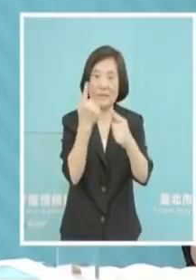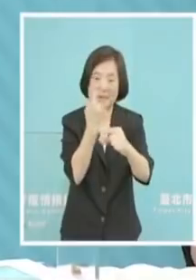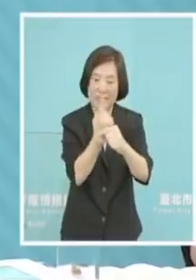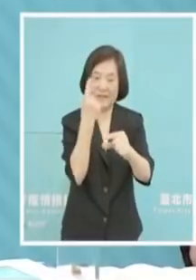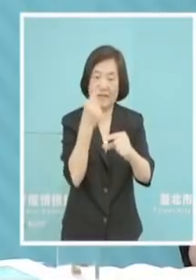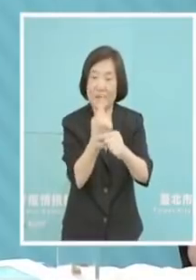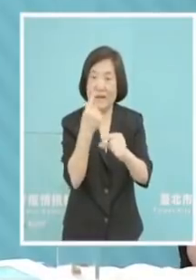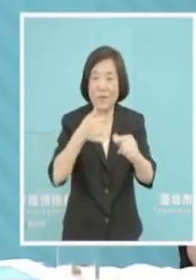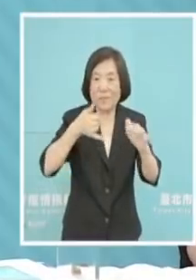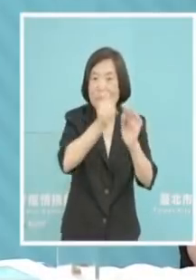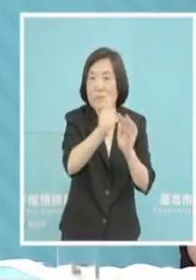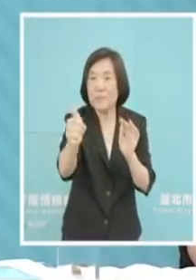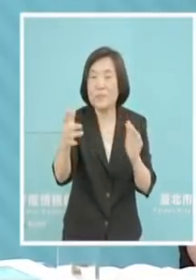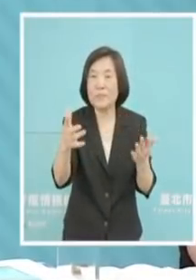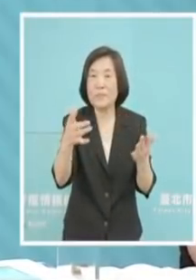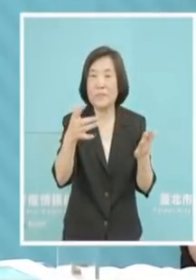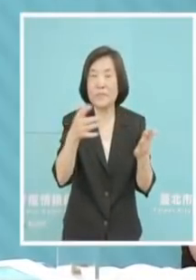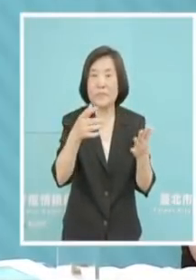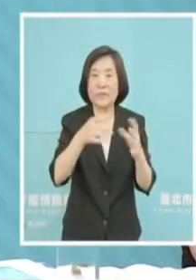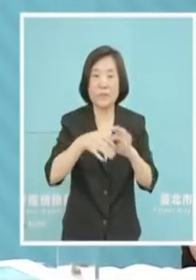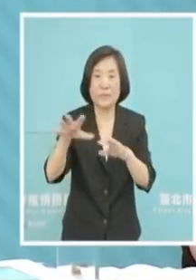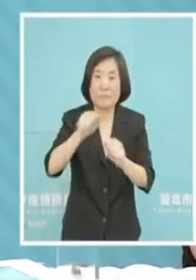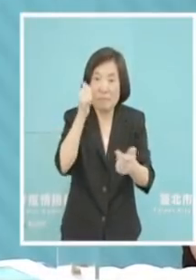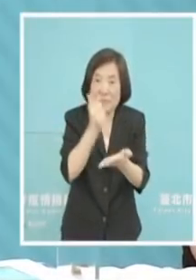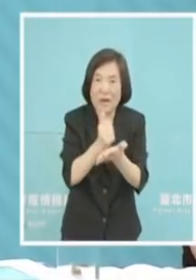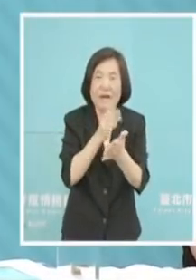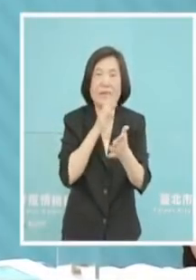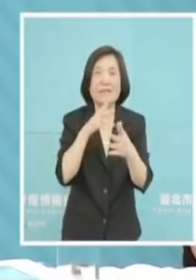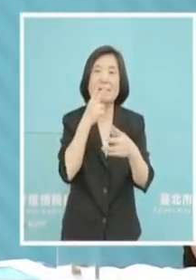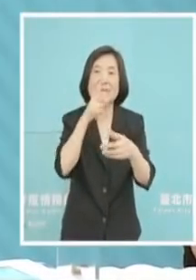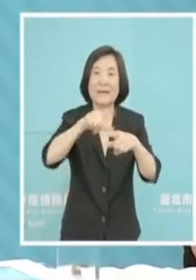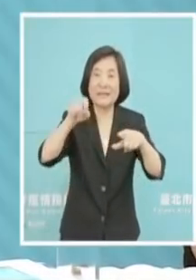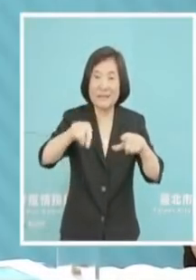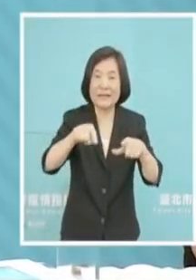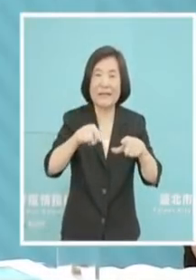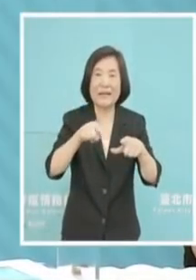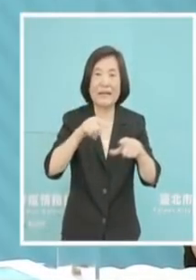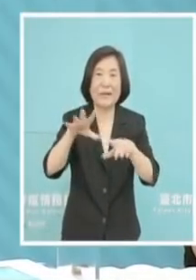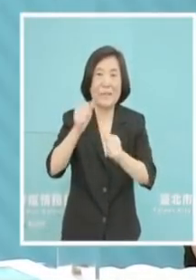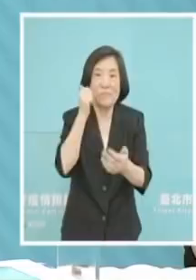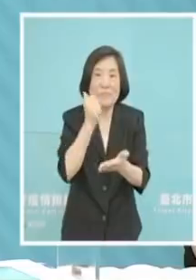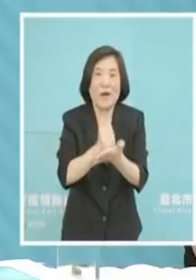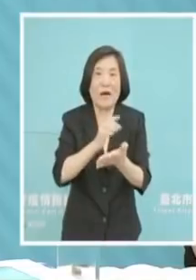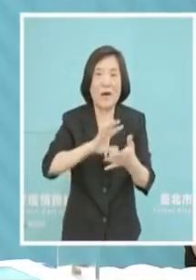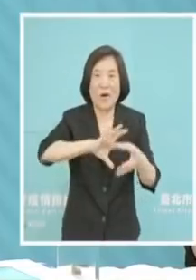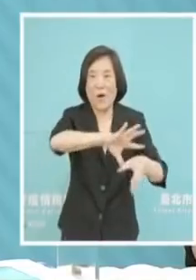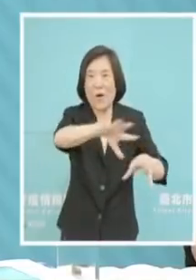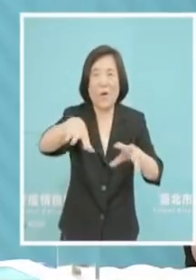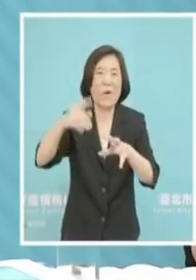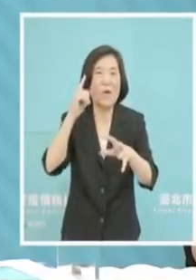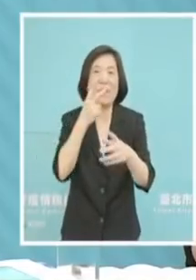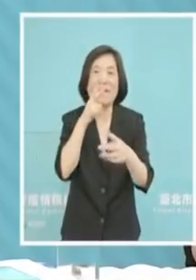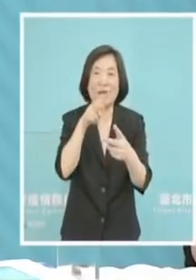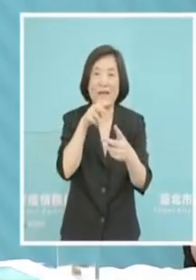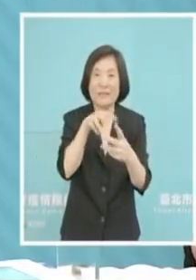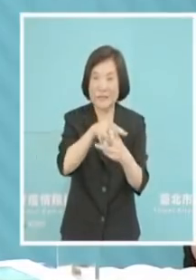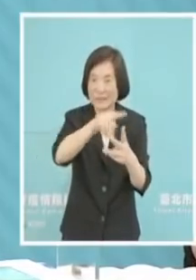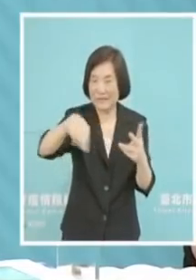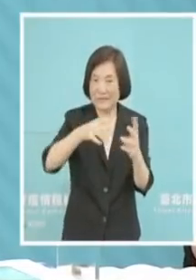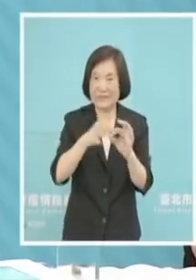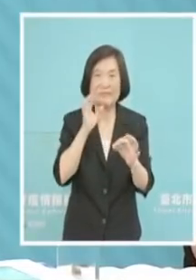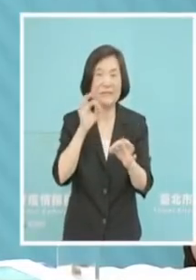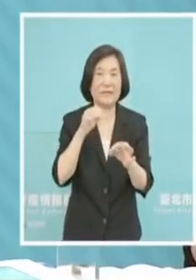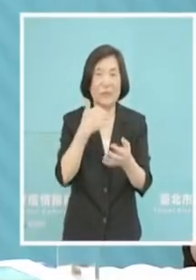通过了，在这个时候我们每一年都要打一剂嘛。 对， 那明年我们今天假设我今